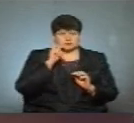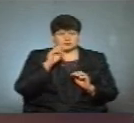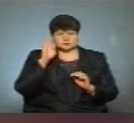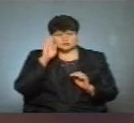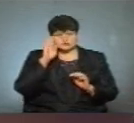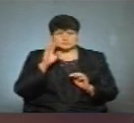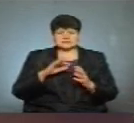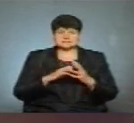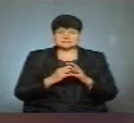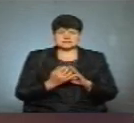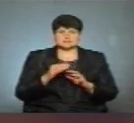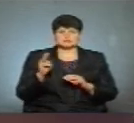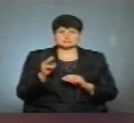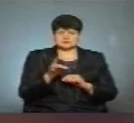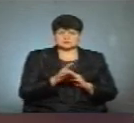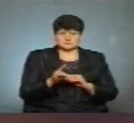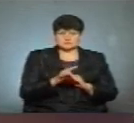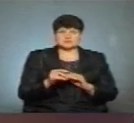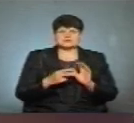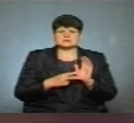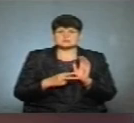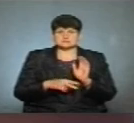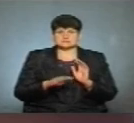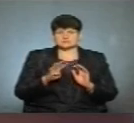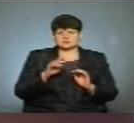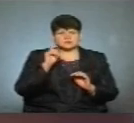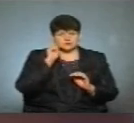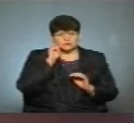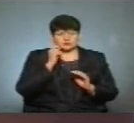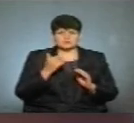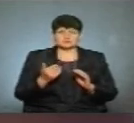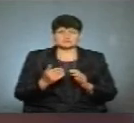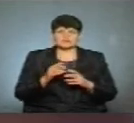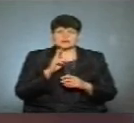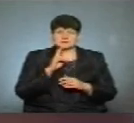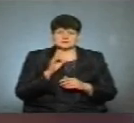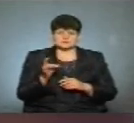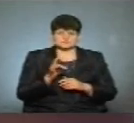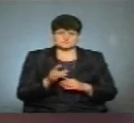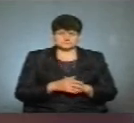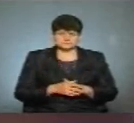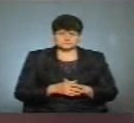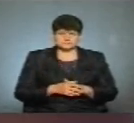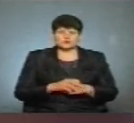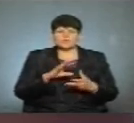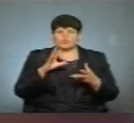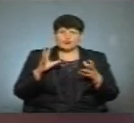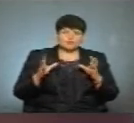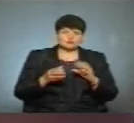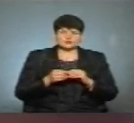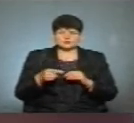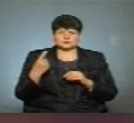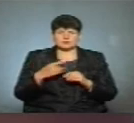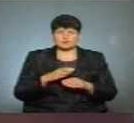Малі Загайці Шумського району та 74-річна жителька села Новий Кокурів Кременецького. Усього на Тернопільщині